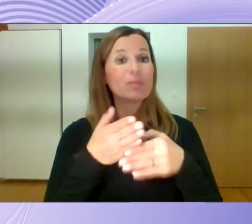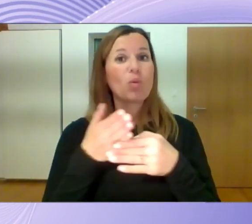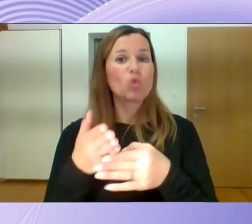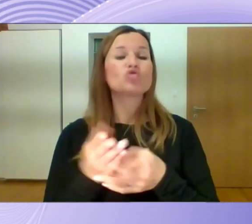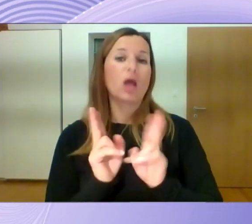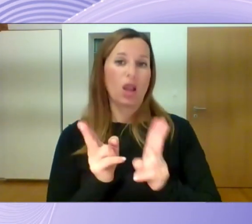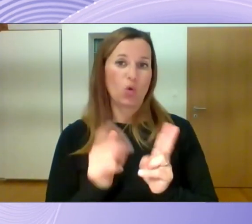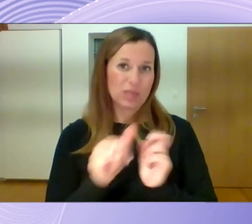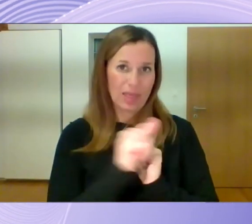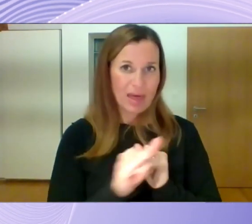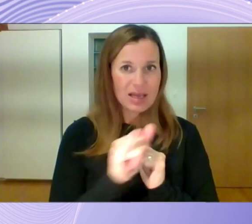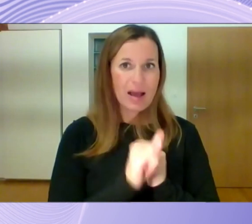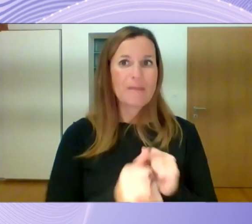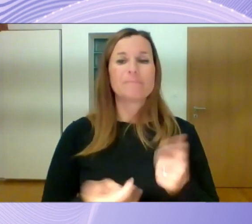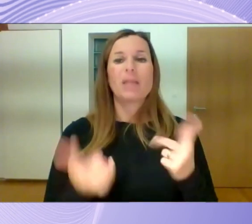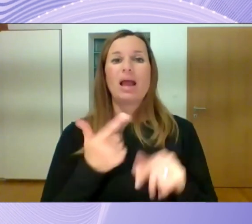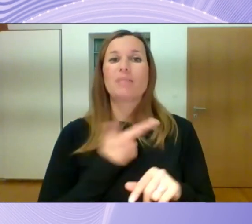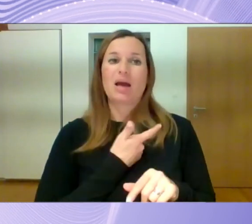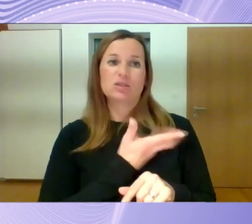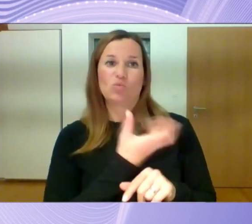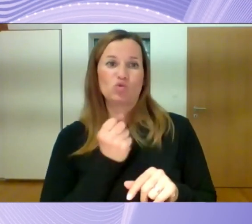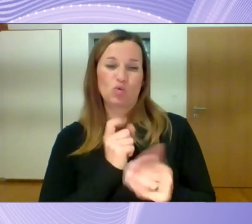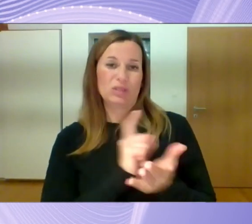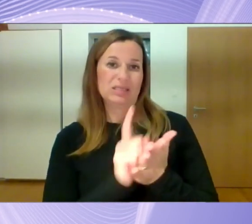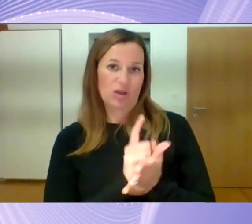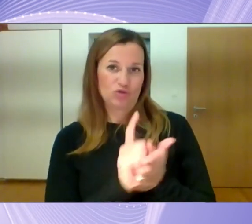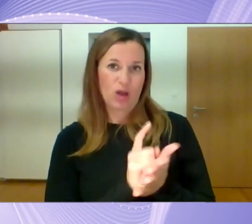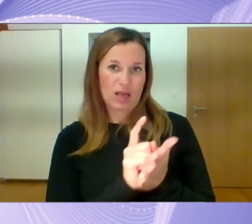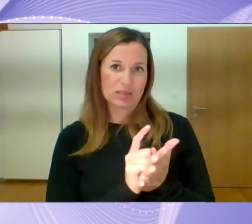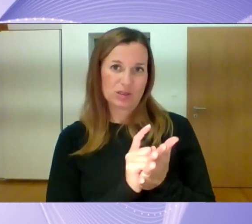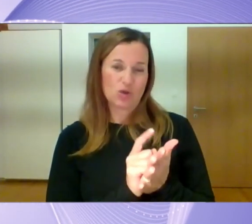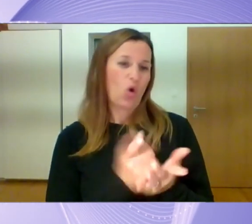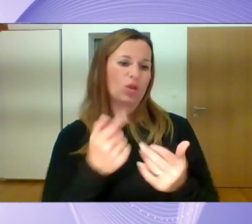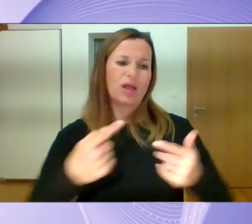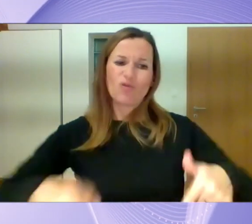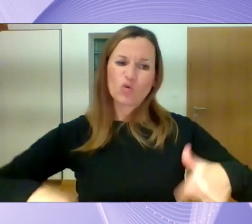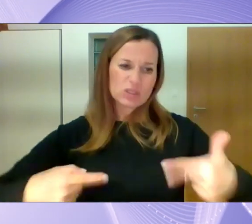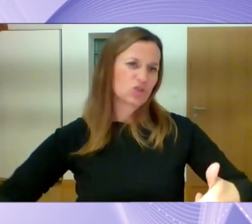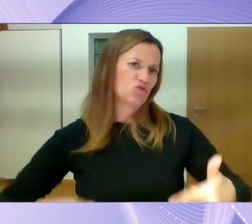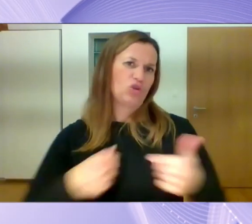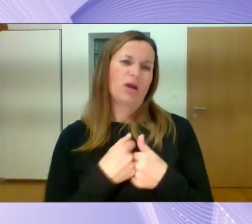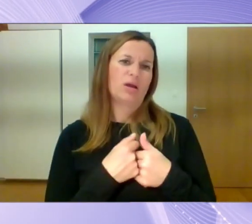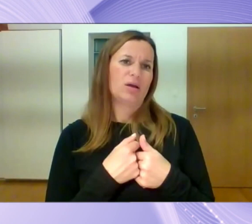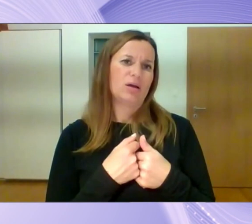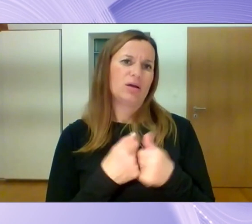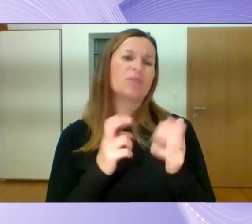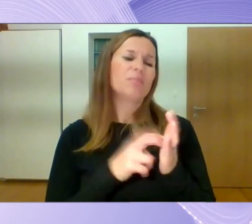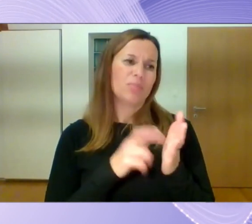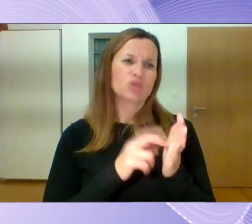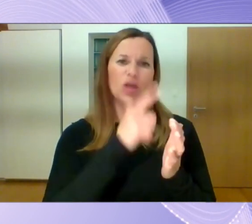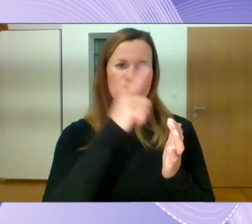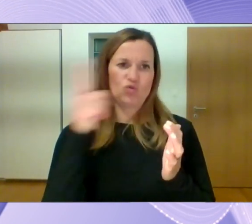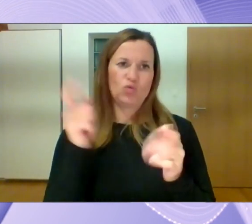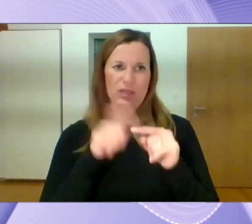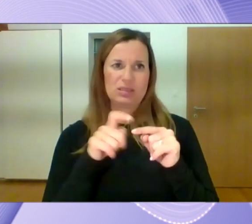pa sposoditi začasno, od se pravi vozičkov, pa še kar ene par drugih